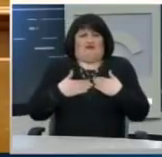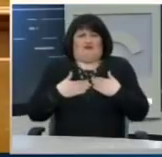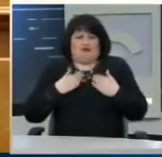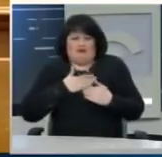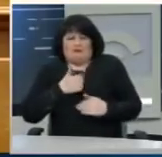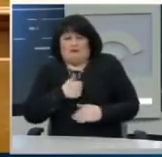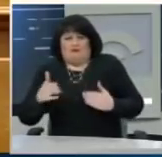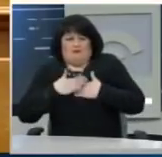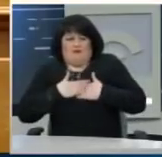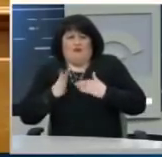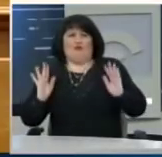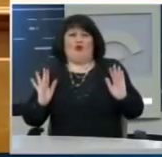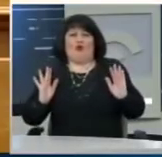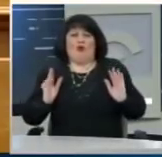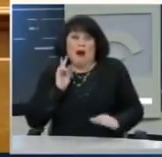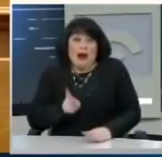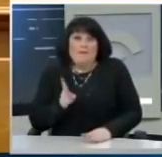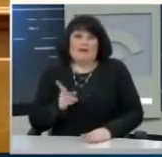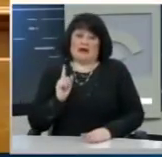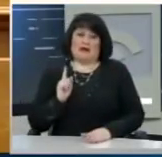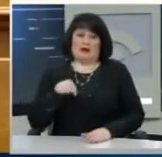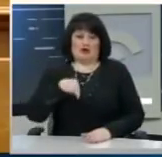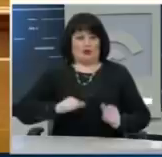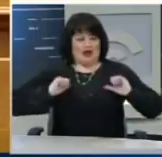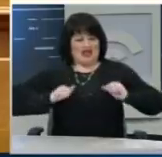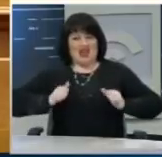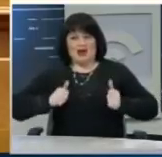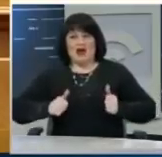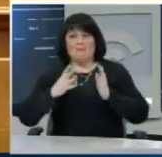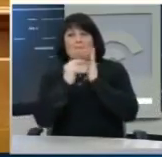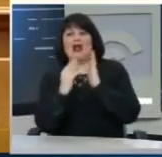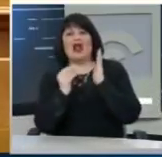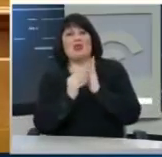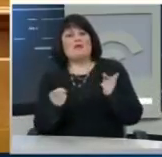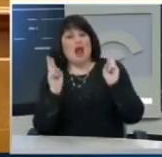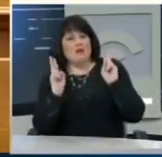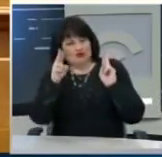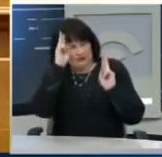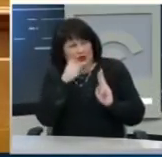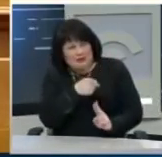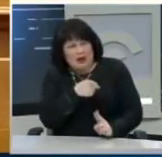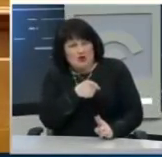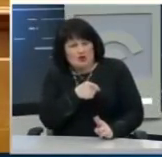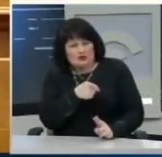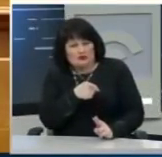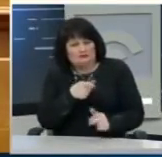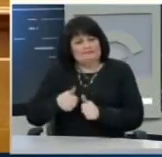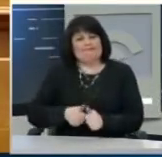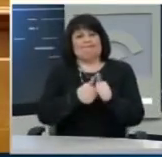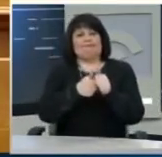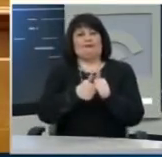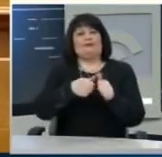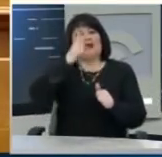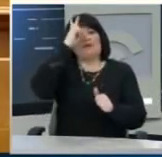Το παράδειγμα αυτών των πρωτοπόρων γενναίων, θα έλεγα, ανθρώπων, ελπίζω να ακολουθήσει και η